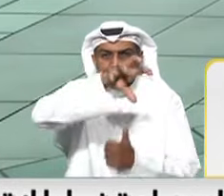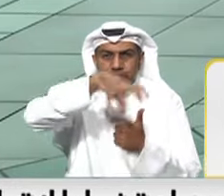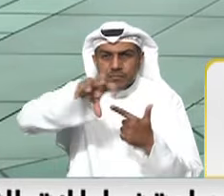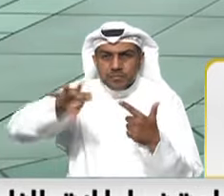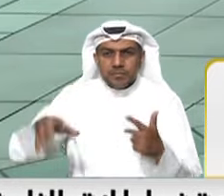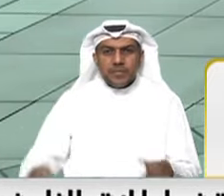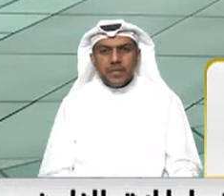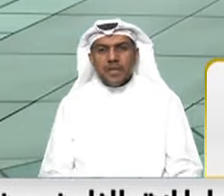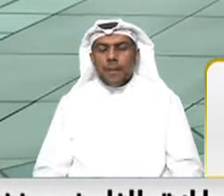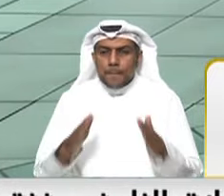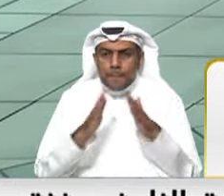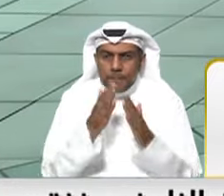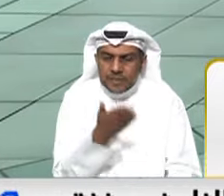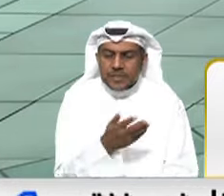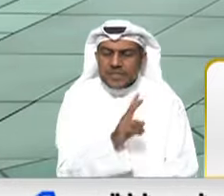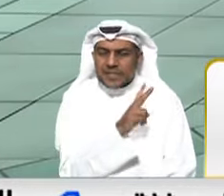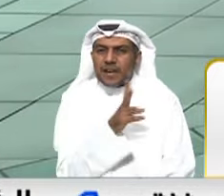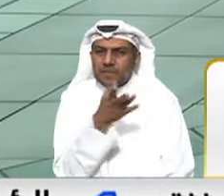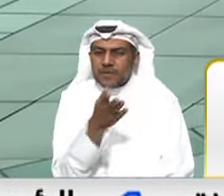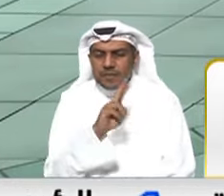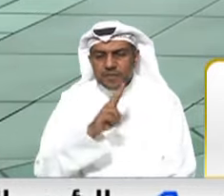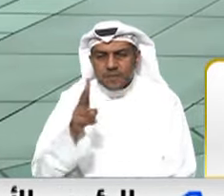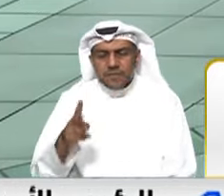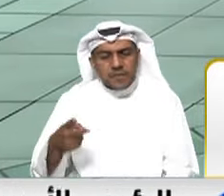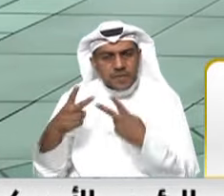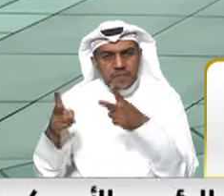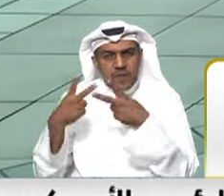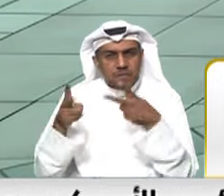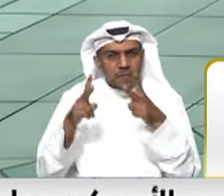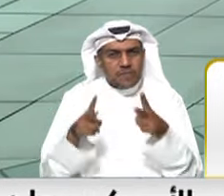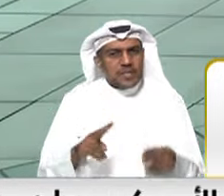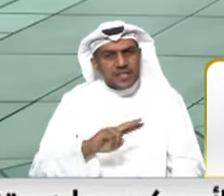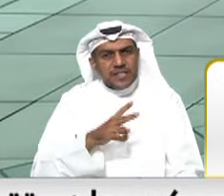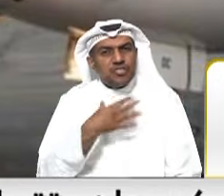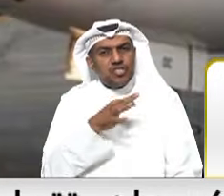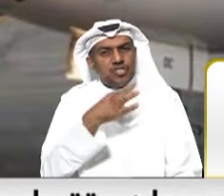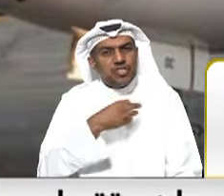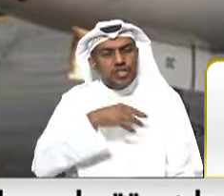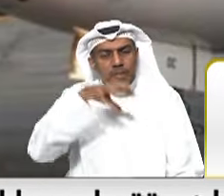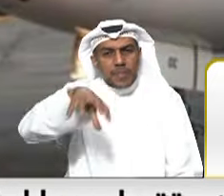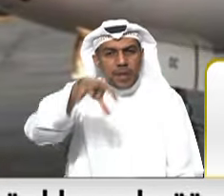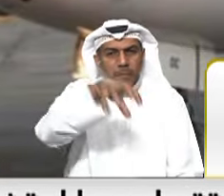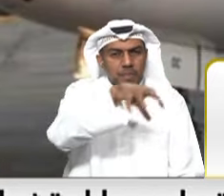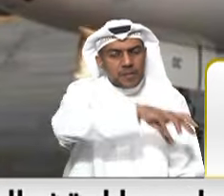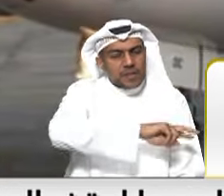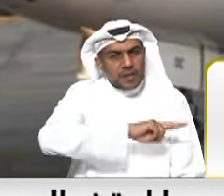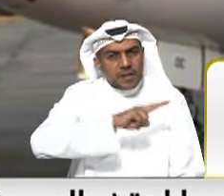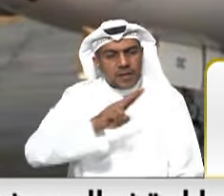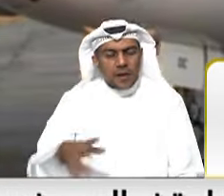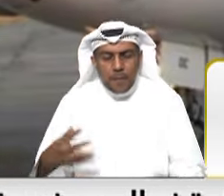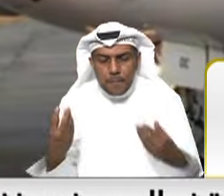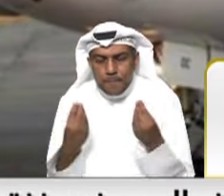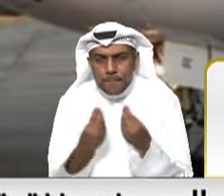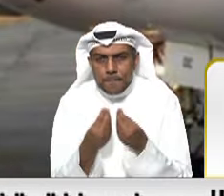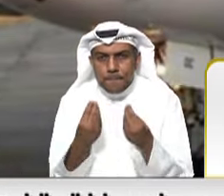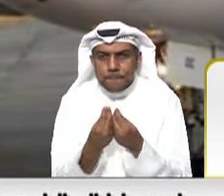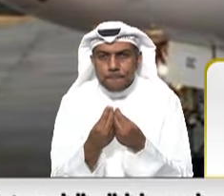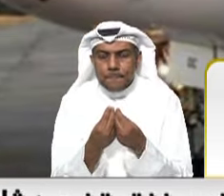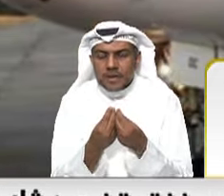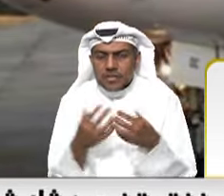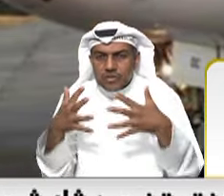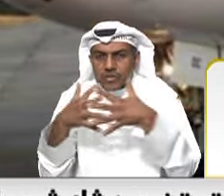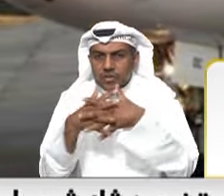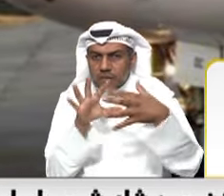وسراييفو. هذه كل الرحلات راح تشتغل اعتبارا من يونيو، وأيضا عندنا شراكات بالرمز المشترك مع عدة